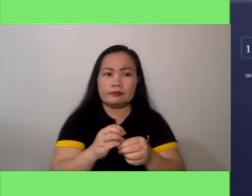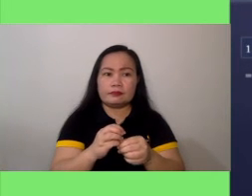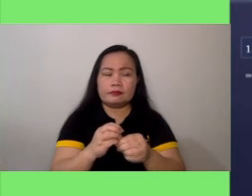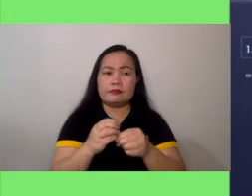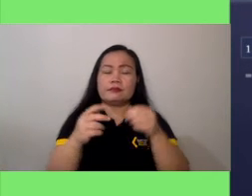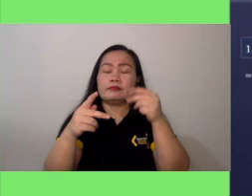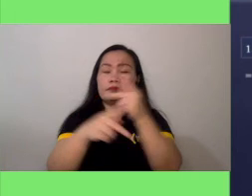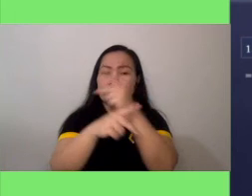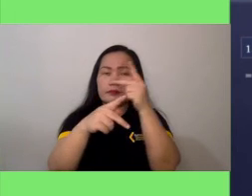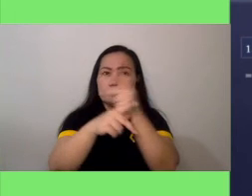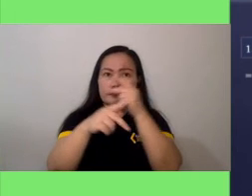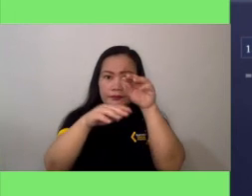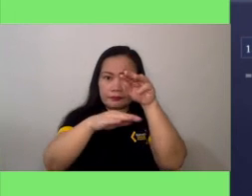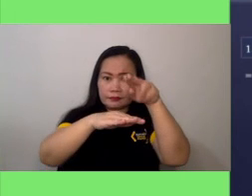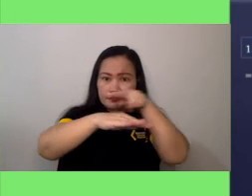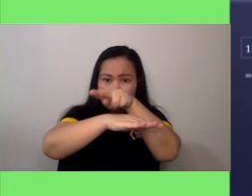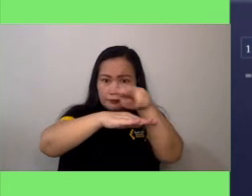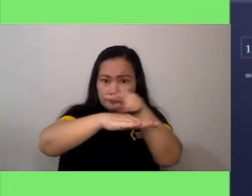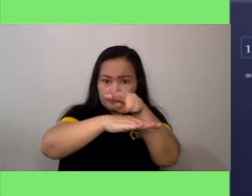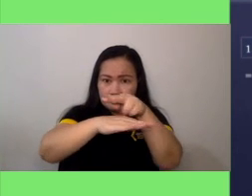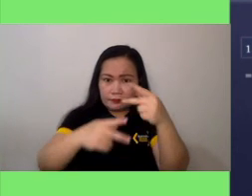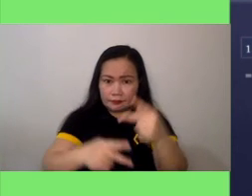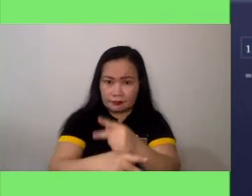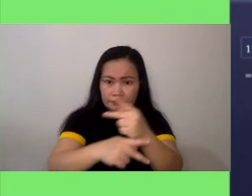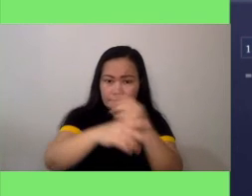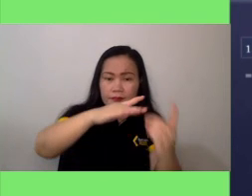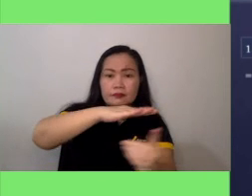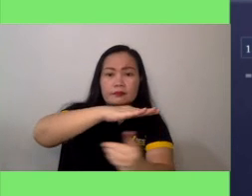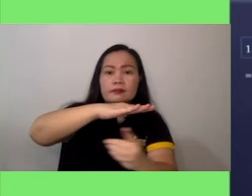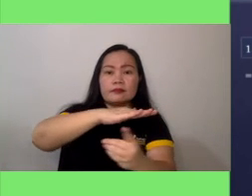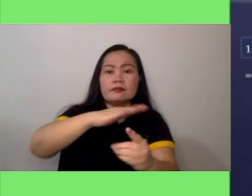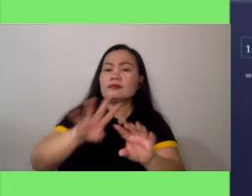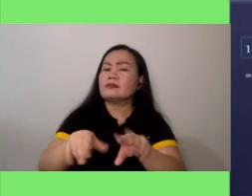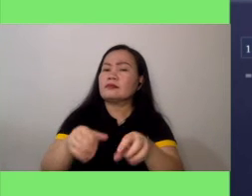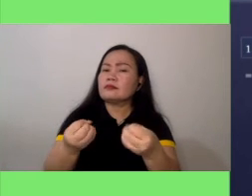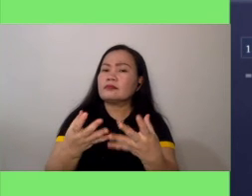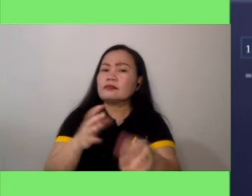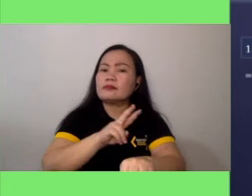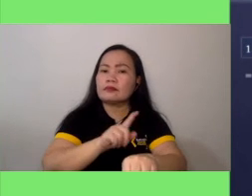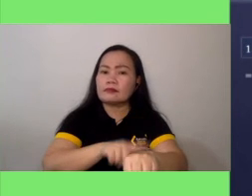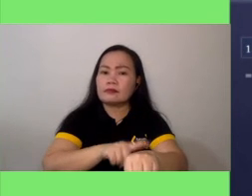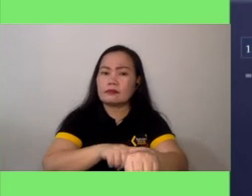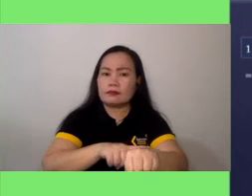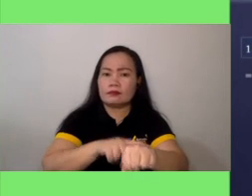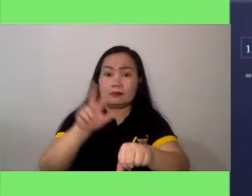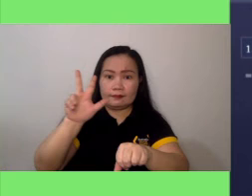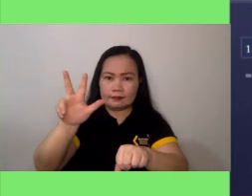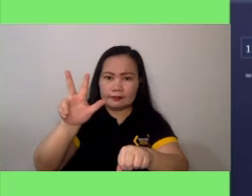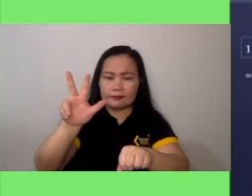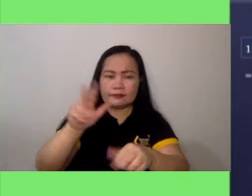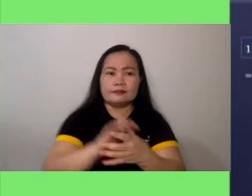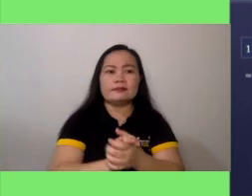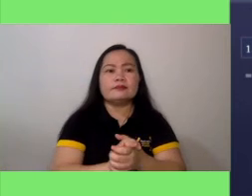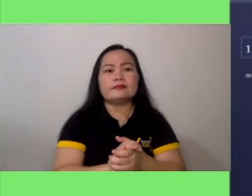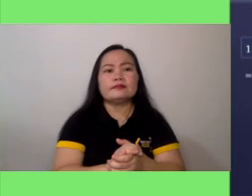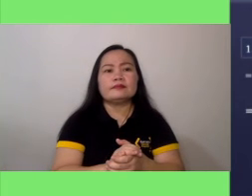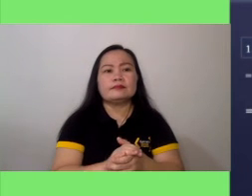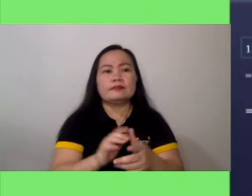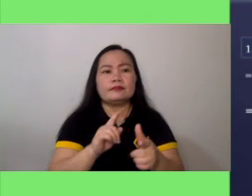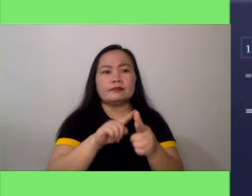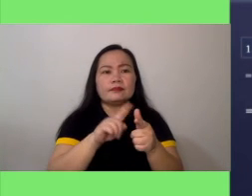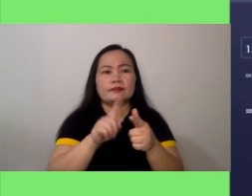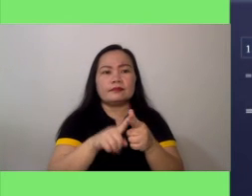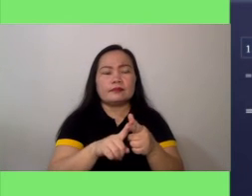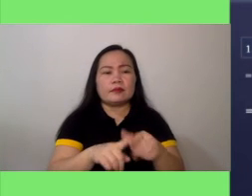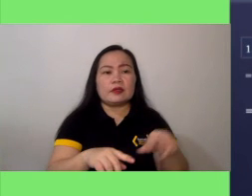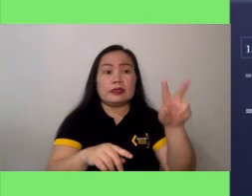may exponent, ganun lang din po. Multiply nyo yung numerator, multiply nyo yung denominator, kung ilang beses. Okay? And